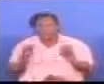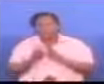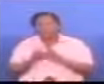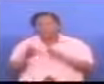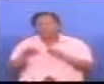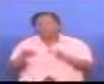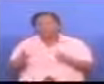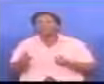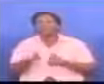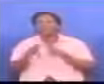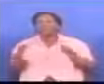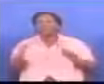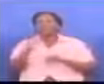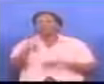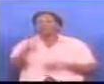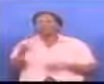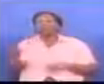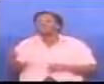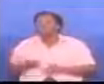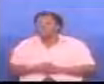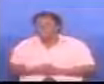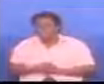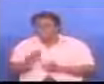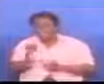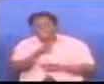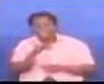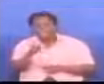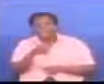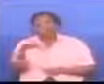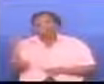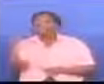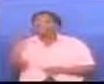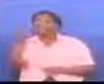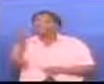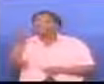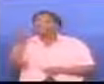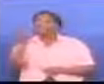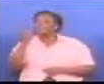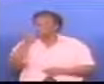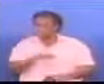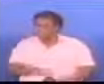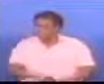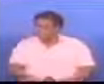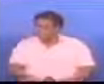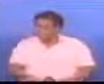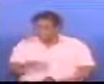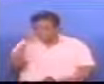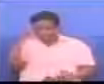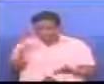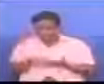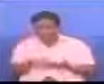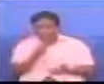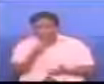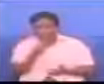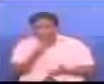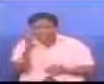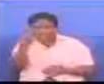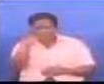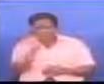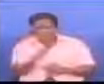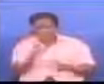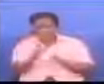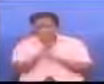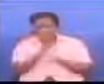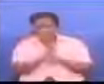makubwa kwa deni la taifa kuchukua hela za serikali ambazo nyingi kama nilivyosema